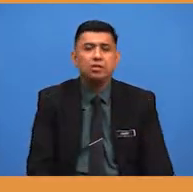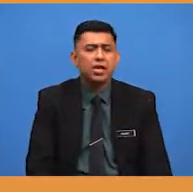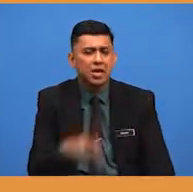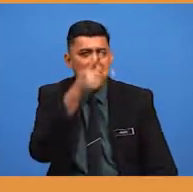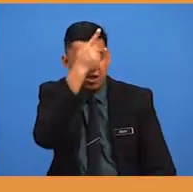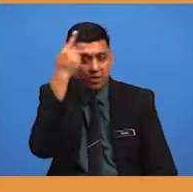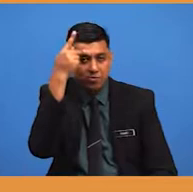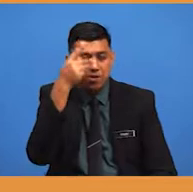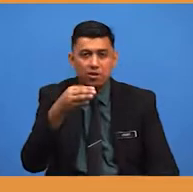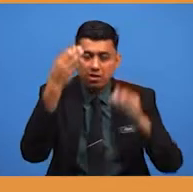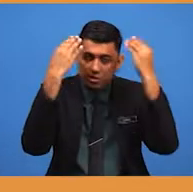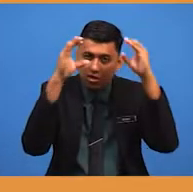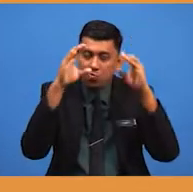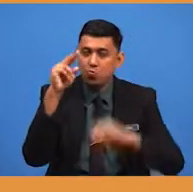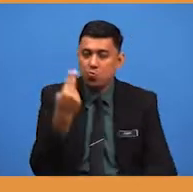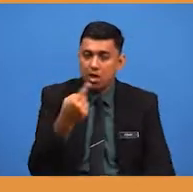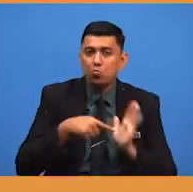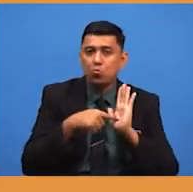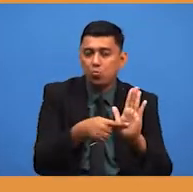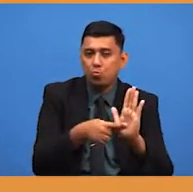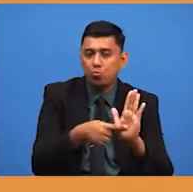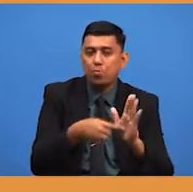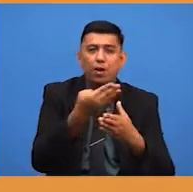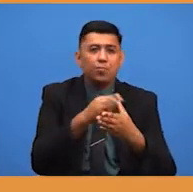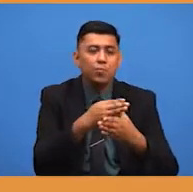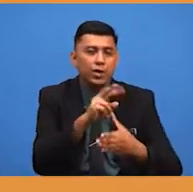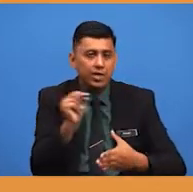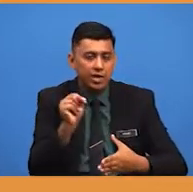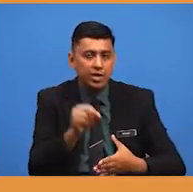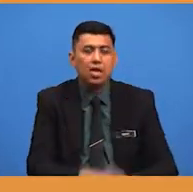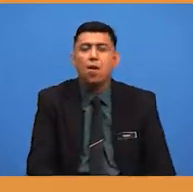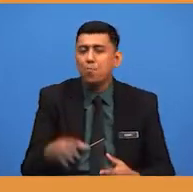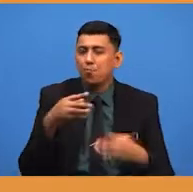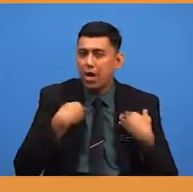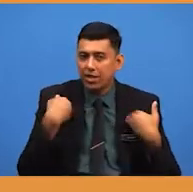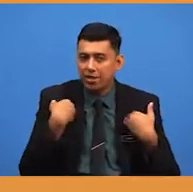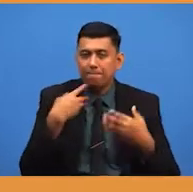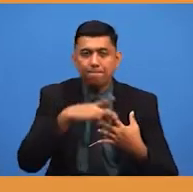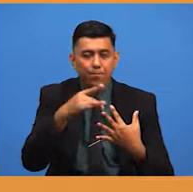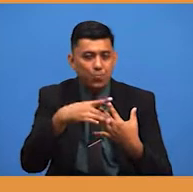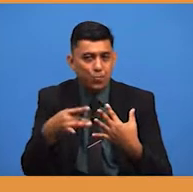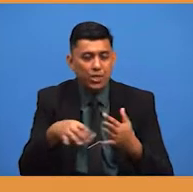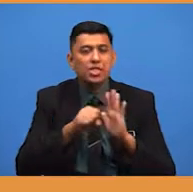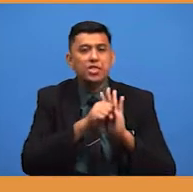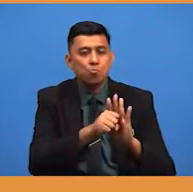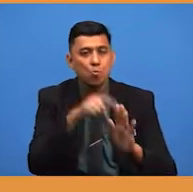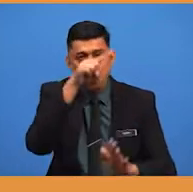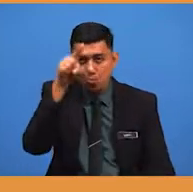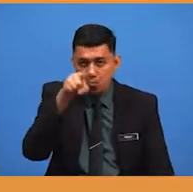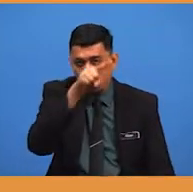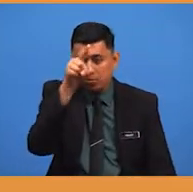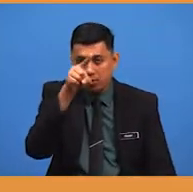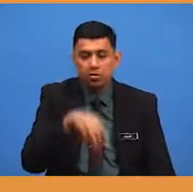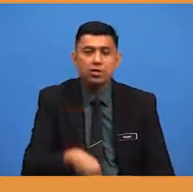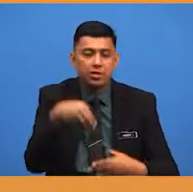kerana cikgu hanya menunjukkan bahagian yang mempunyai pilihan dan simbol bulat yang terdapat